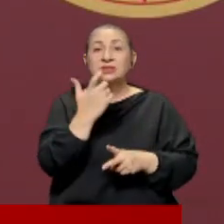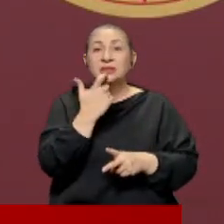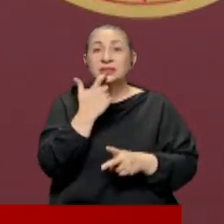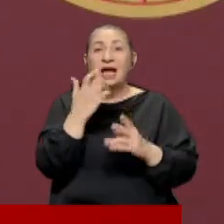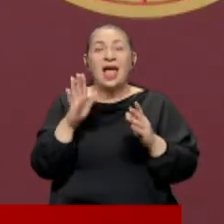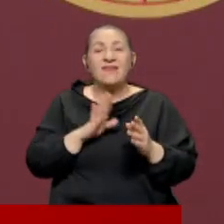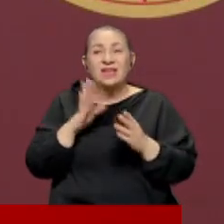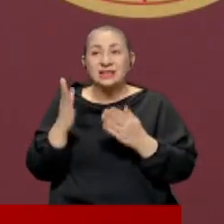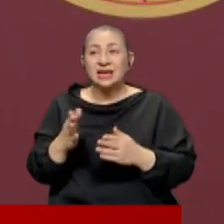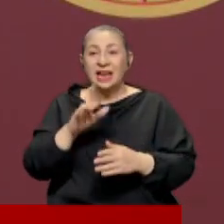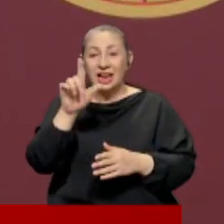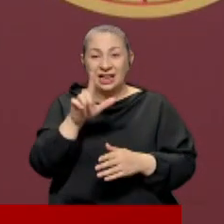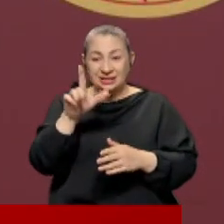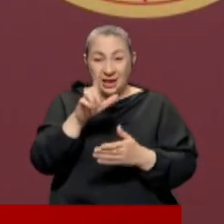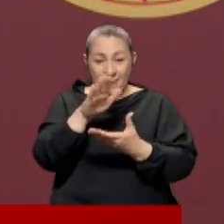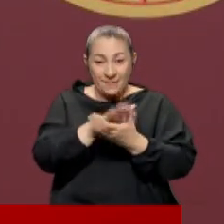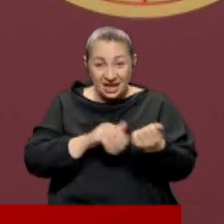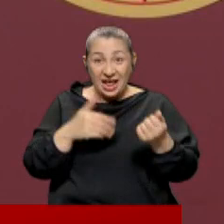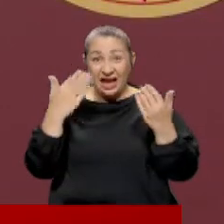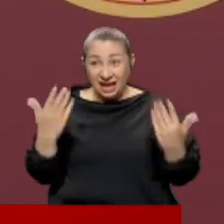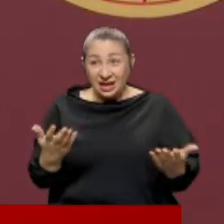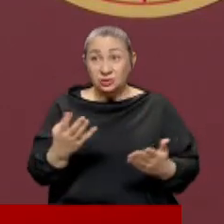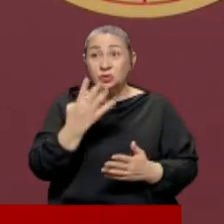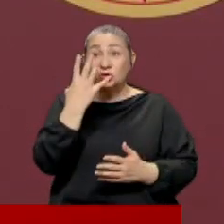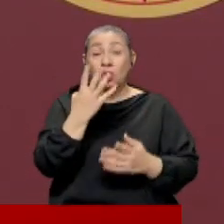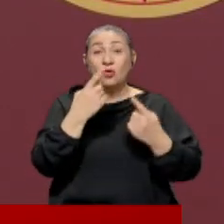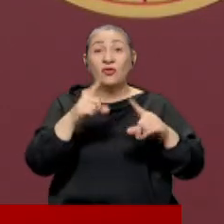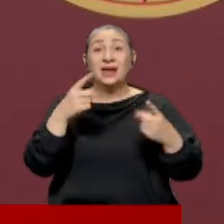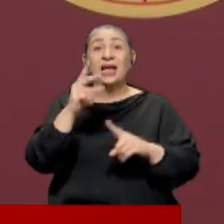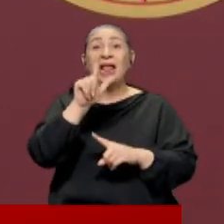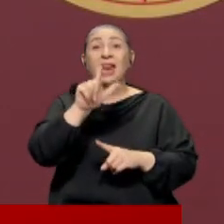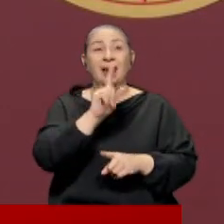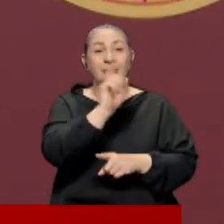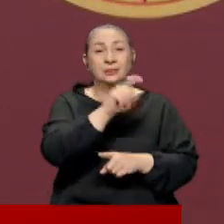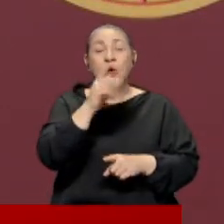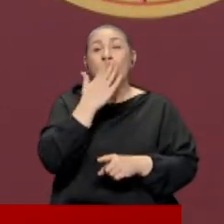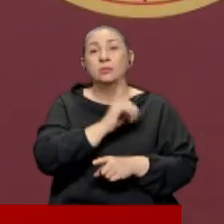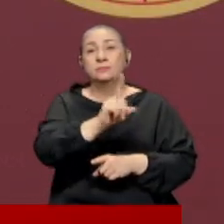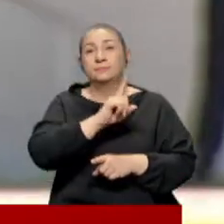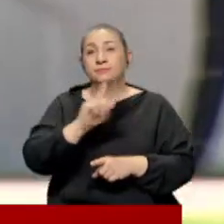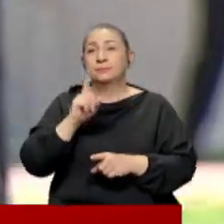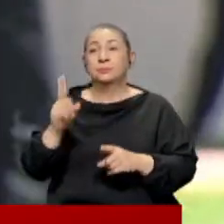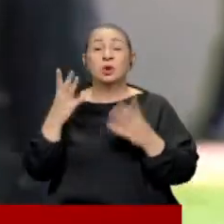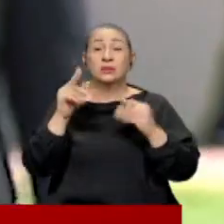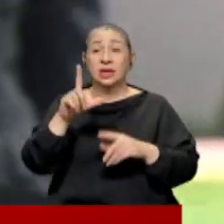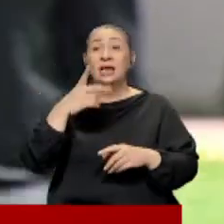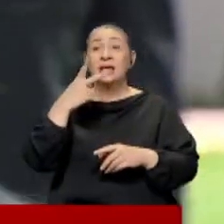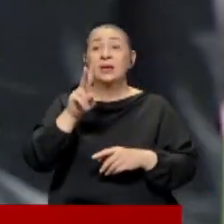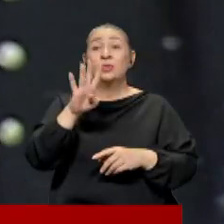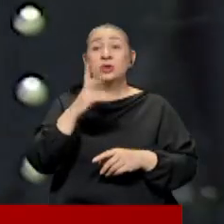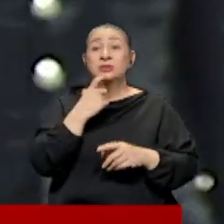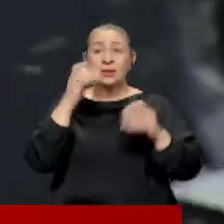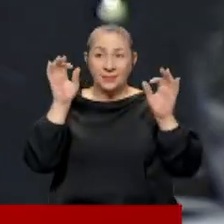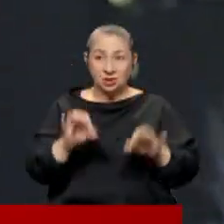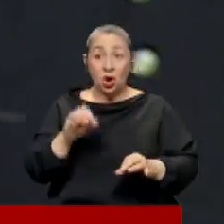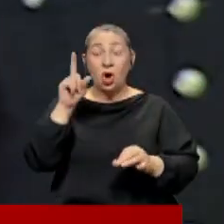yaşındaki evlâd-ı liseyi bitirene kadar dört ayrı vilayette okumak zorunda uygulama 2024